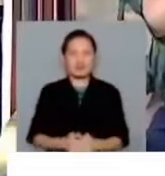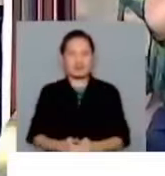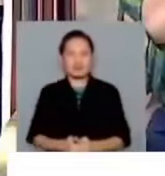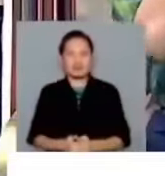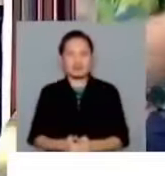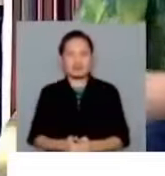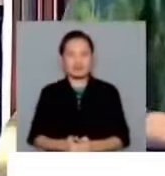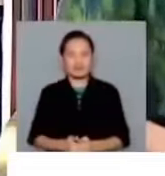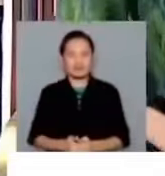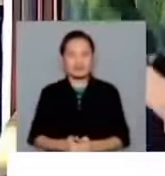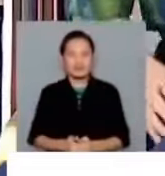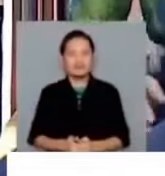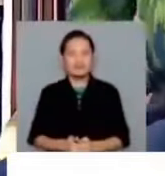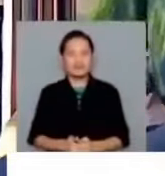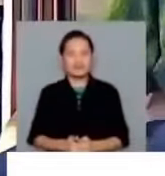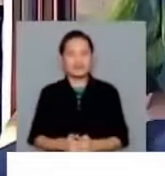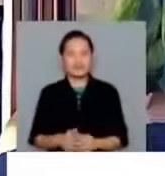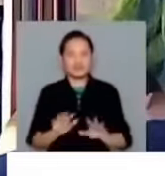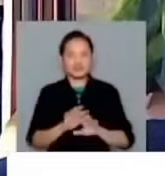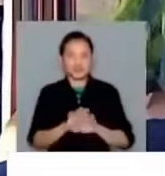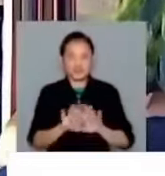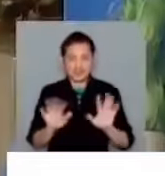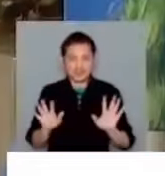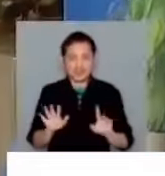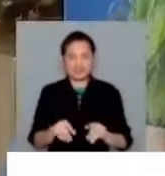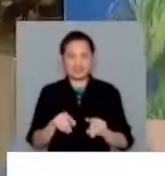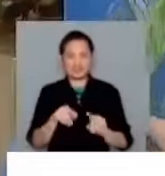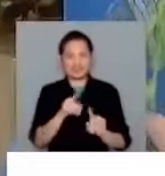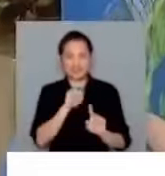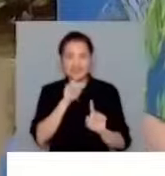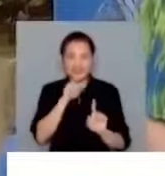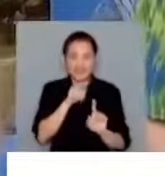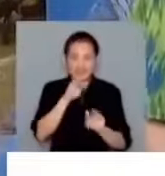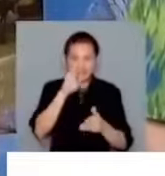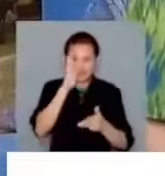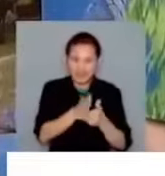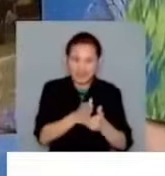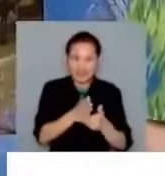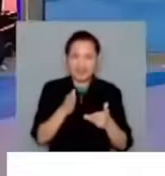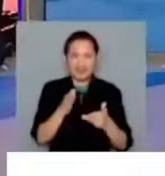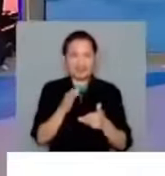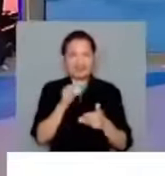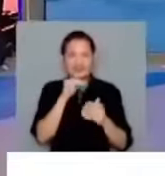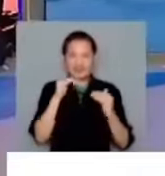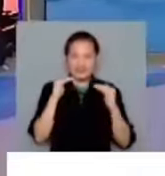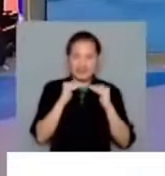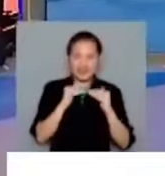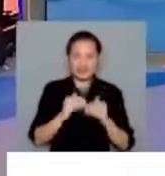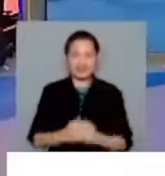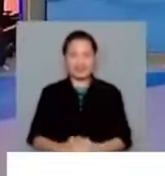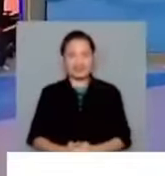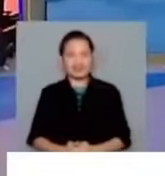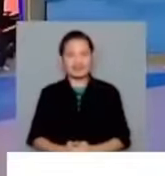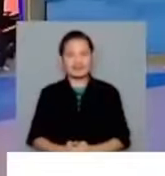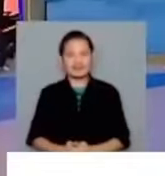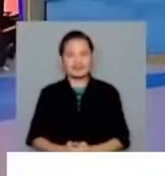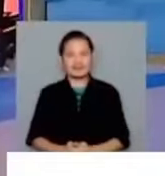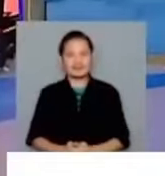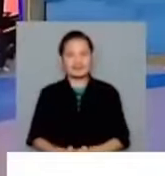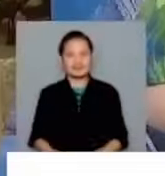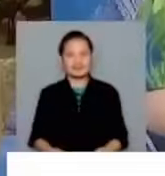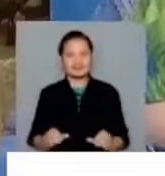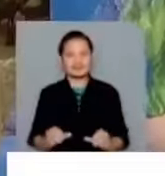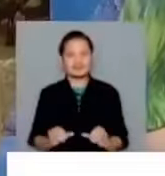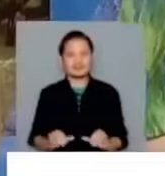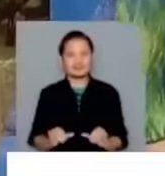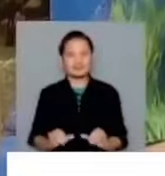na makakaulit. I-text mo yung pangalan yan mamaya. Diba? Nako, bad payer ka. Di ka na makakaulit. Nako, yan. Sininang Shaira, dapat maayos kayo